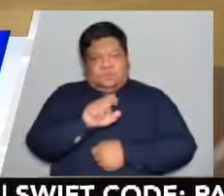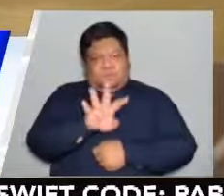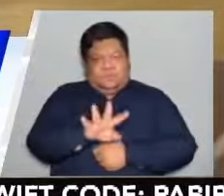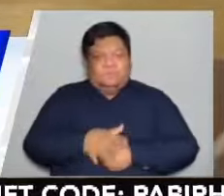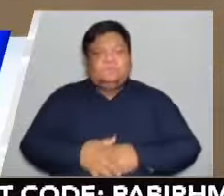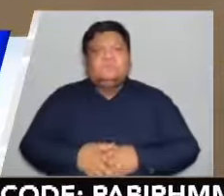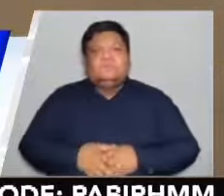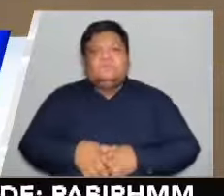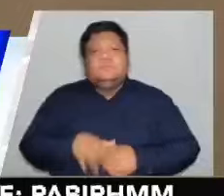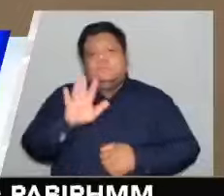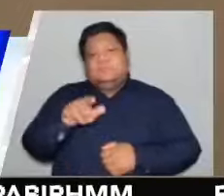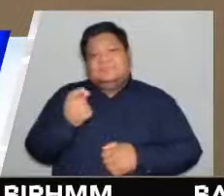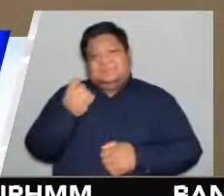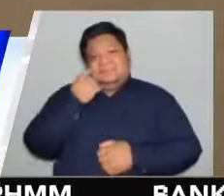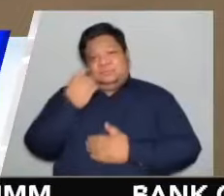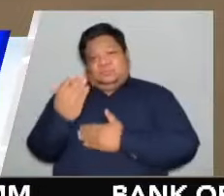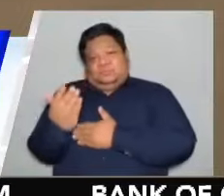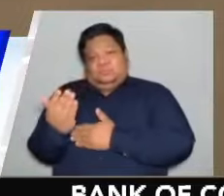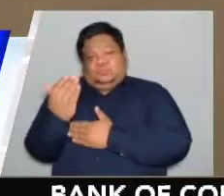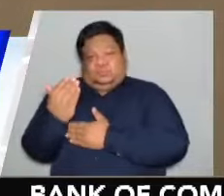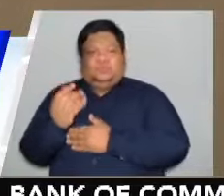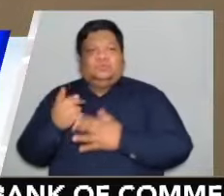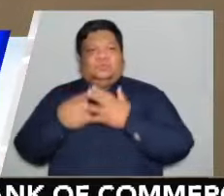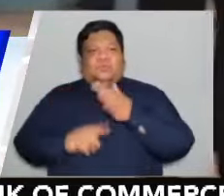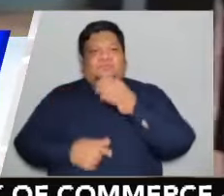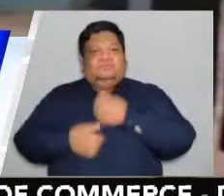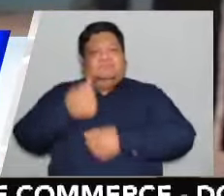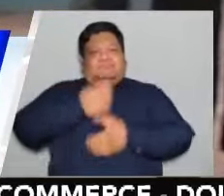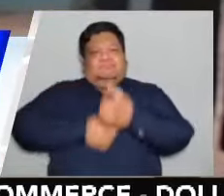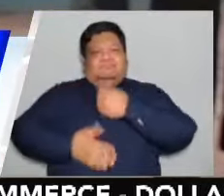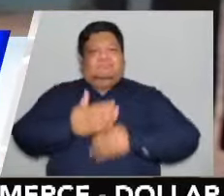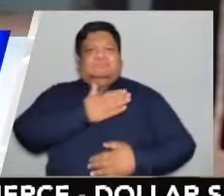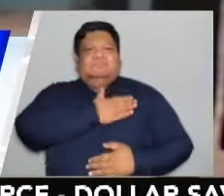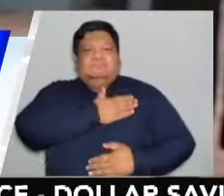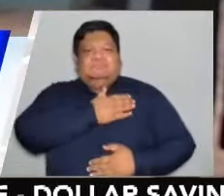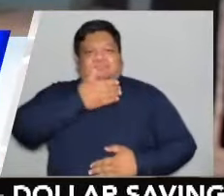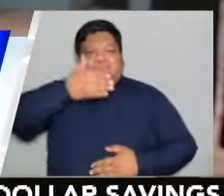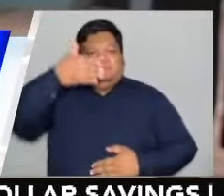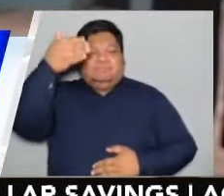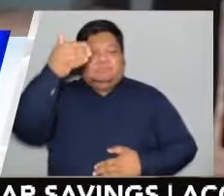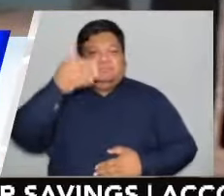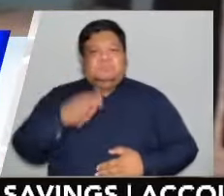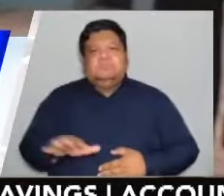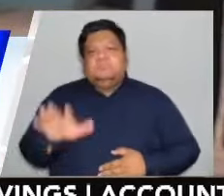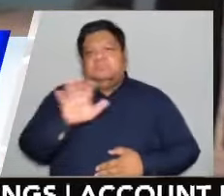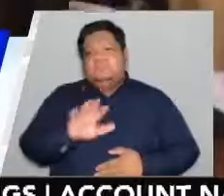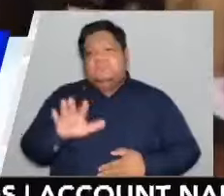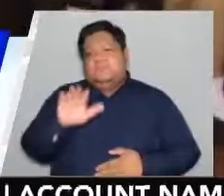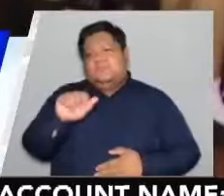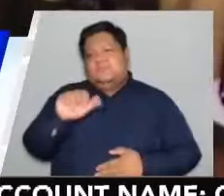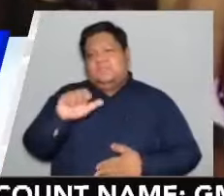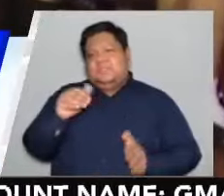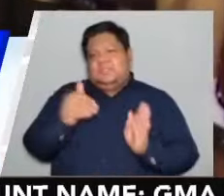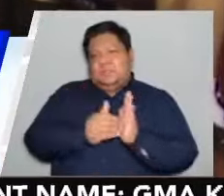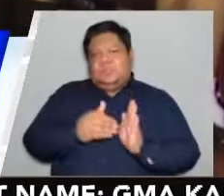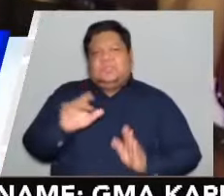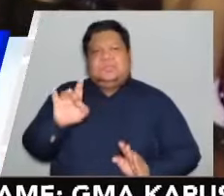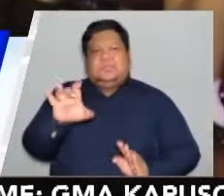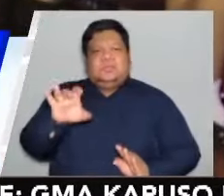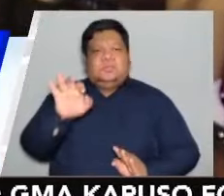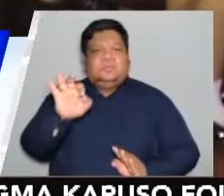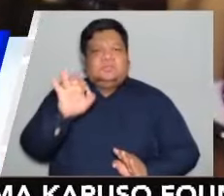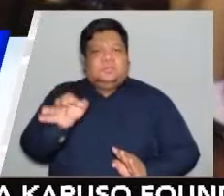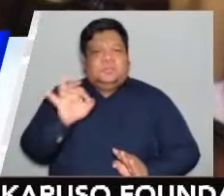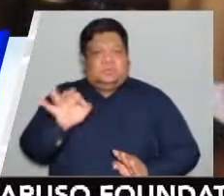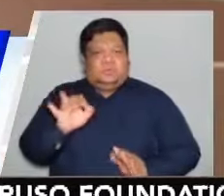Dr Joseph Palisoc nasa 1,889 ang enrollees Ngayong taon mas mababa kumpara sa mahigit 17,000